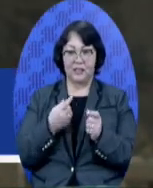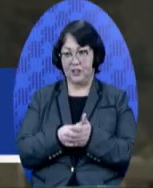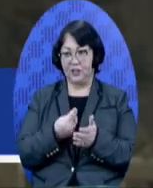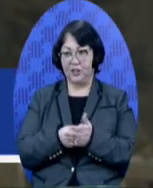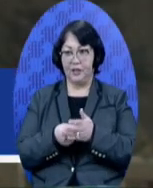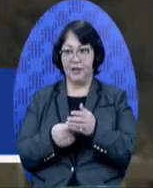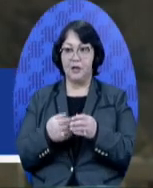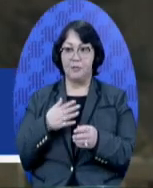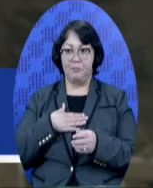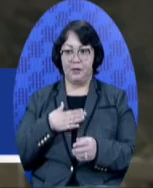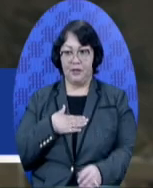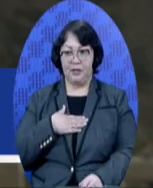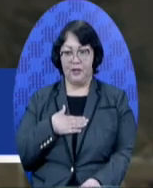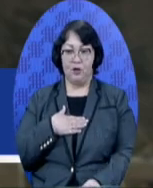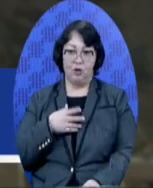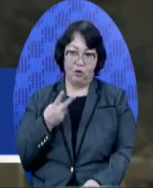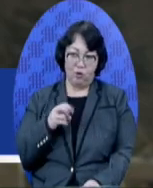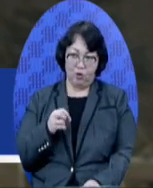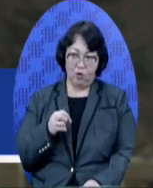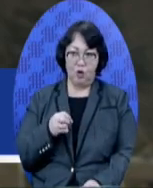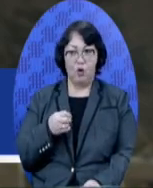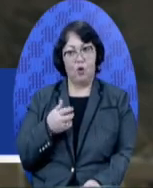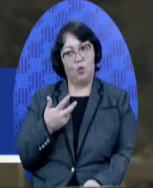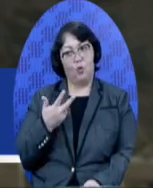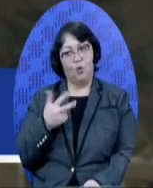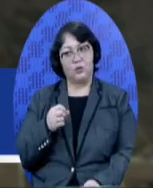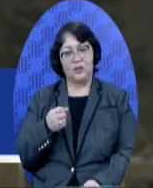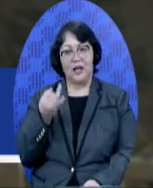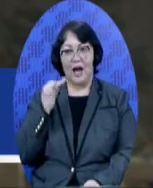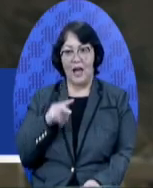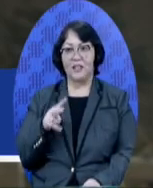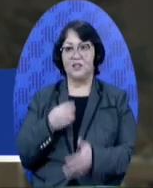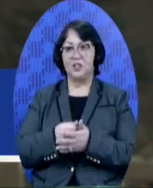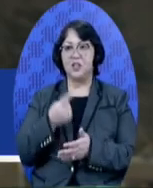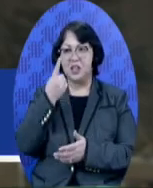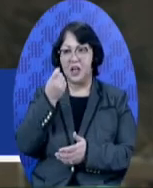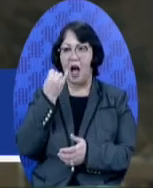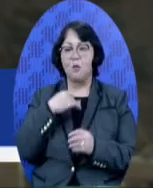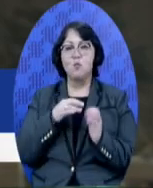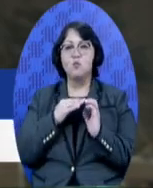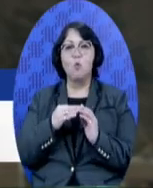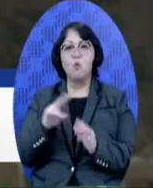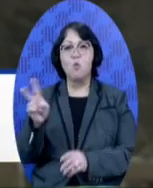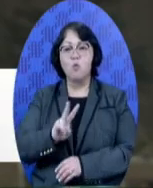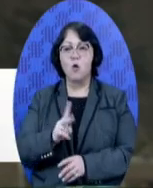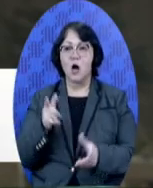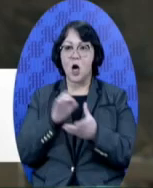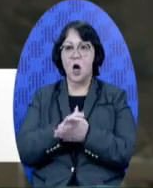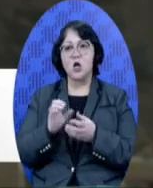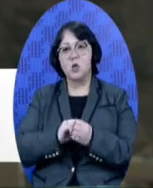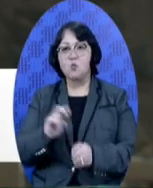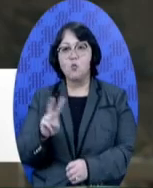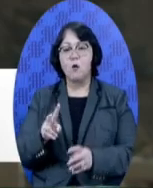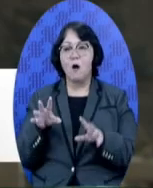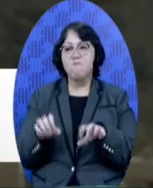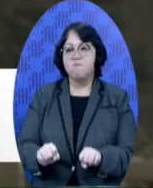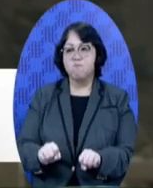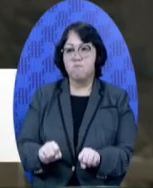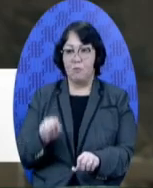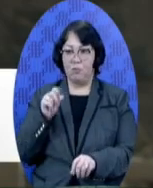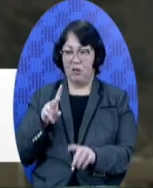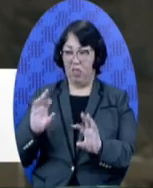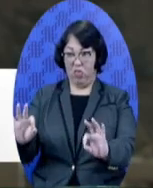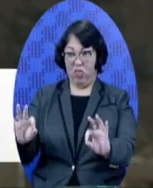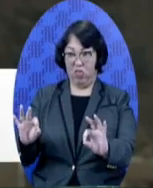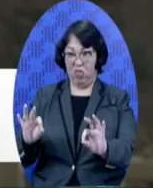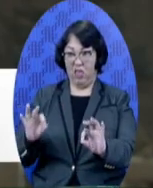манай тэр нэг 20-30 айл байлаа гэж бодоод ганц айл нь л одоо бид нар гэрээ хийхгүй бид нар байрнаас гарахгүй гэсэн асуудал үүсвэлийн